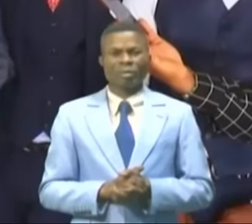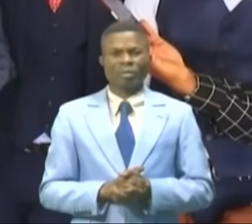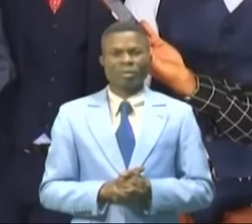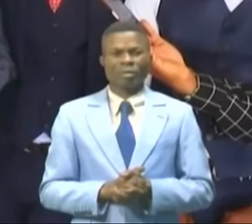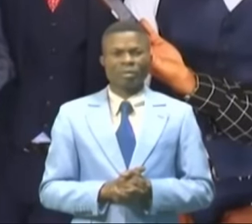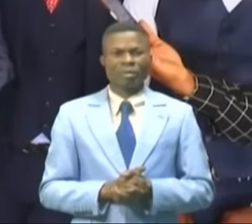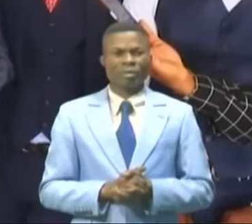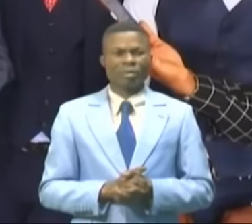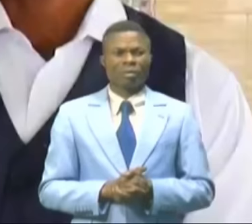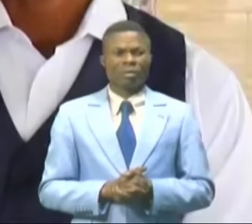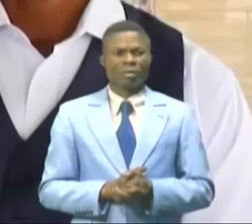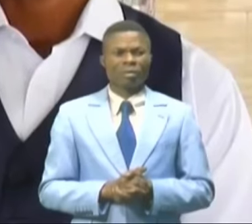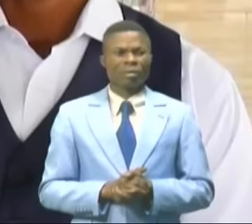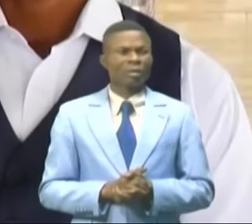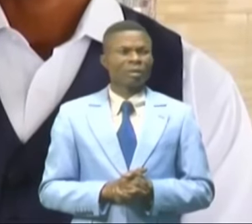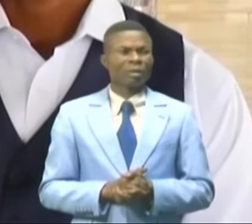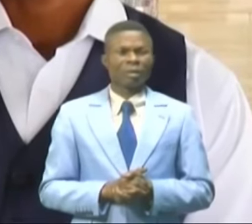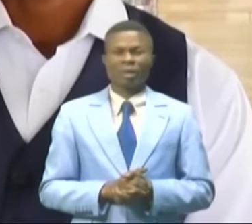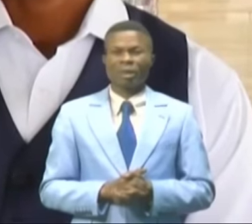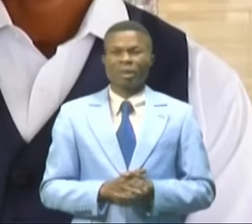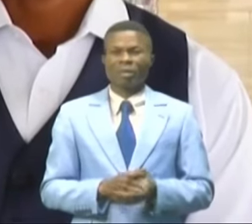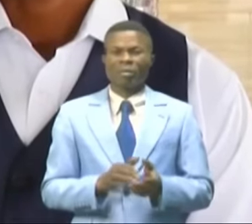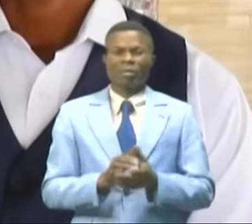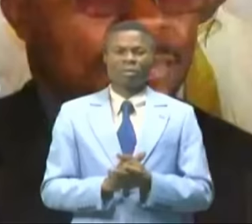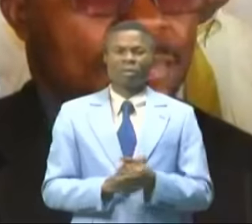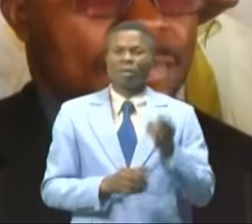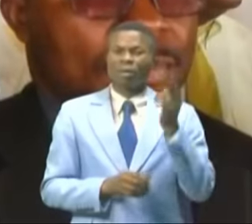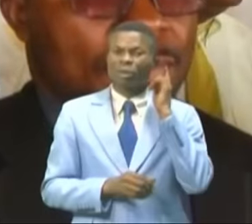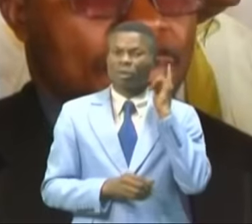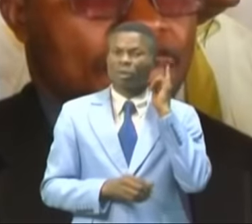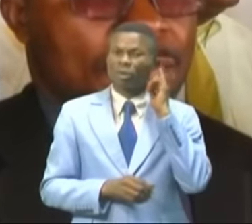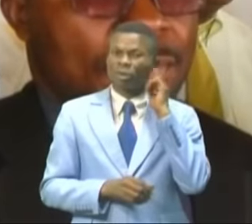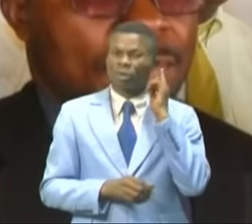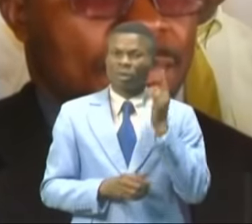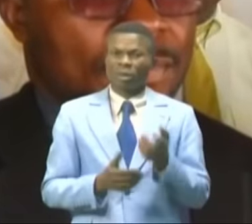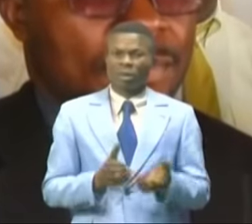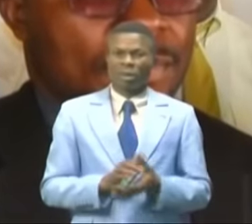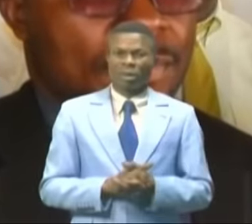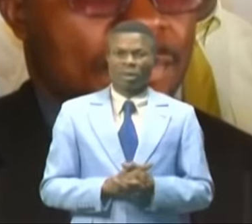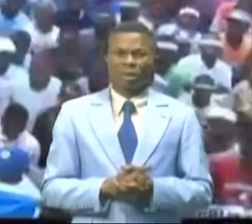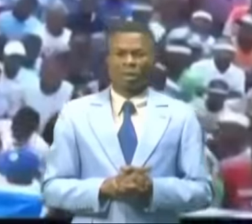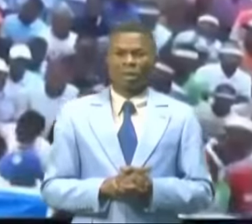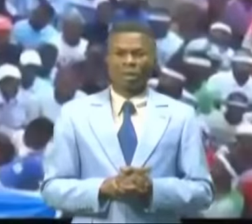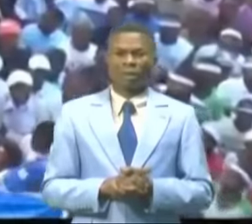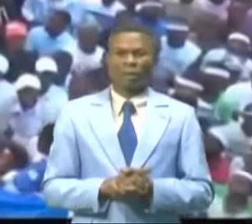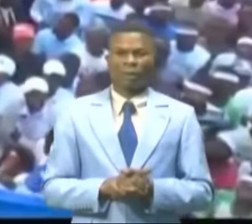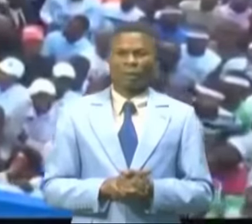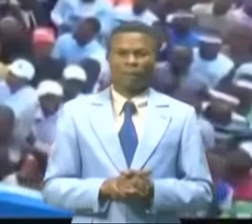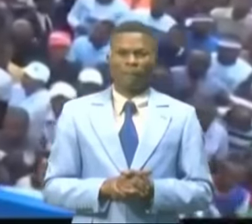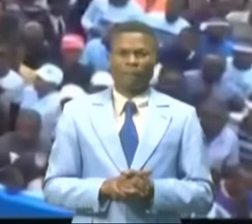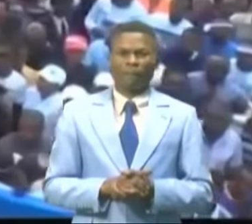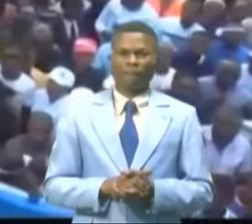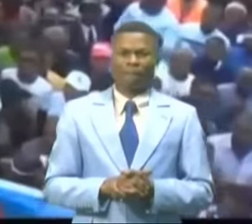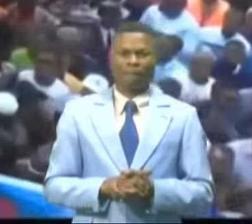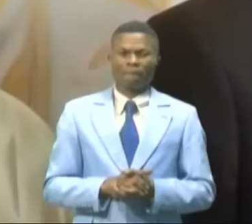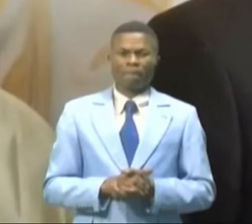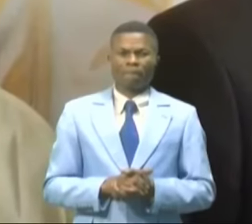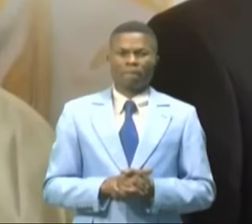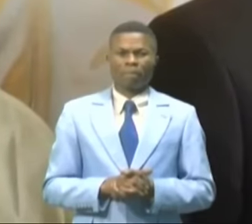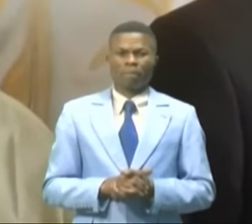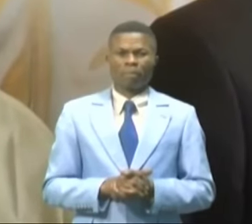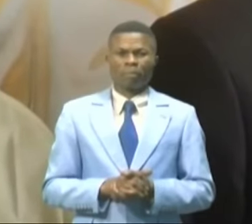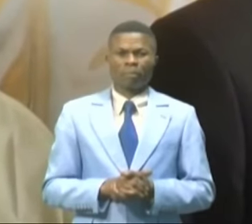Topoké s'affiche pour saluer le choix opéré par les chefs de l'État sur les personnalités de la Tshopo au sein de la nouvelle